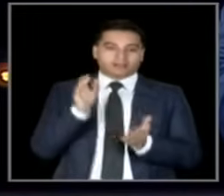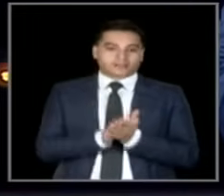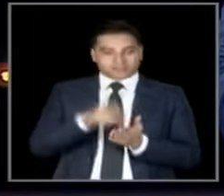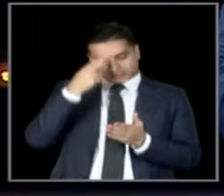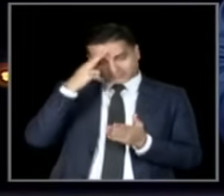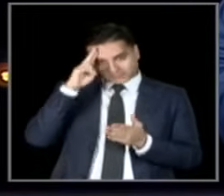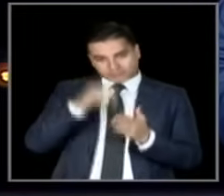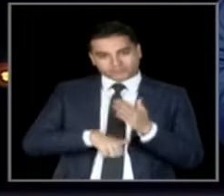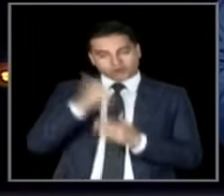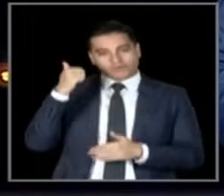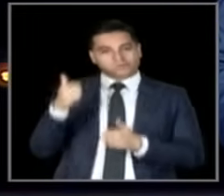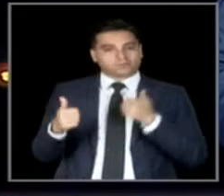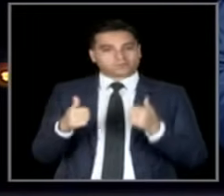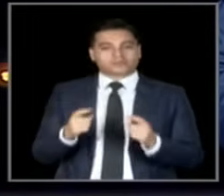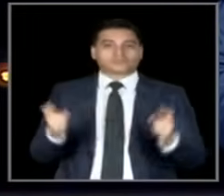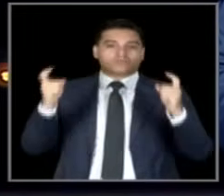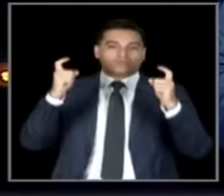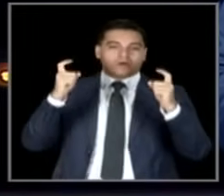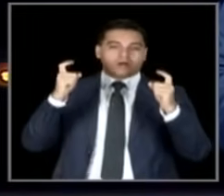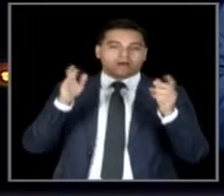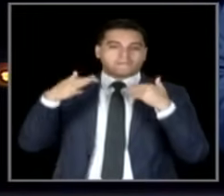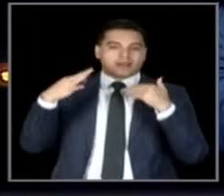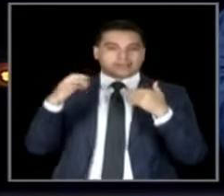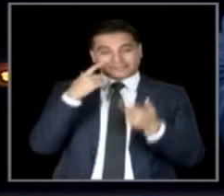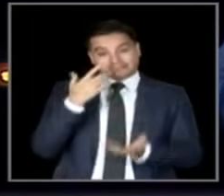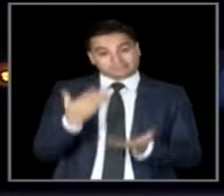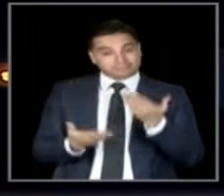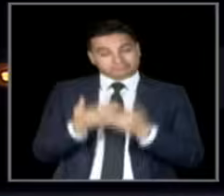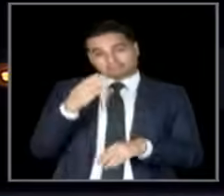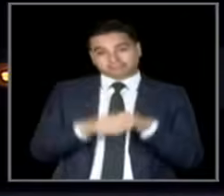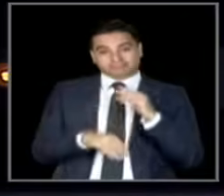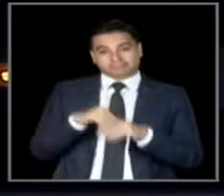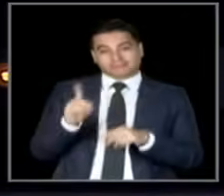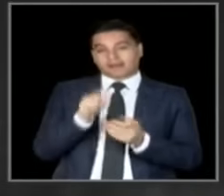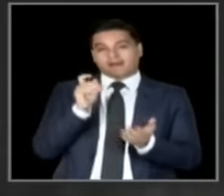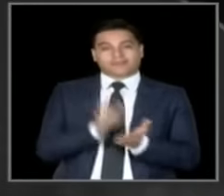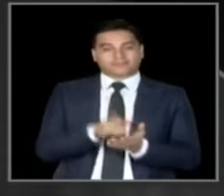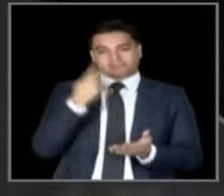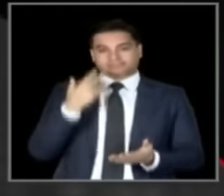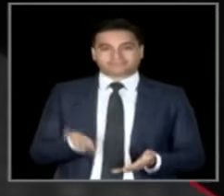واللي هتحدد مين اللي هيوصل للمربع الذهبي، فقرة عجلة الحظ.